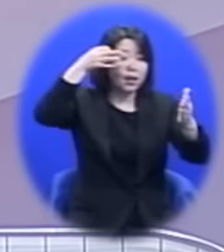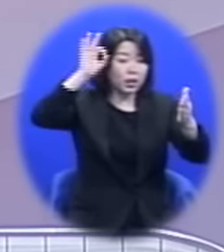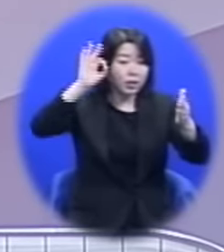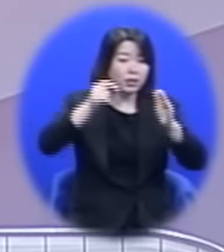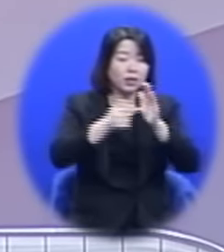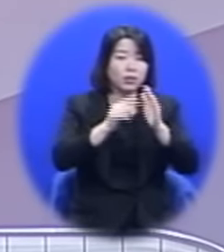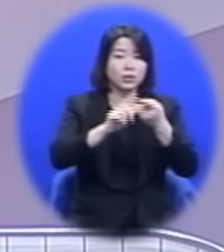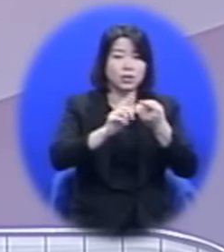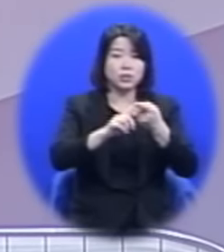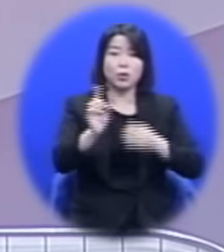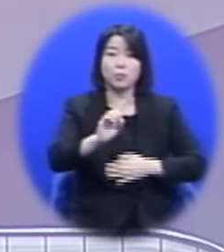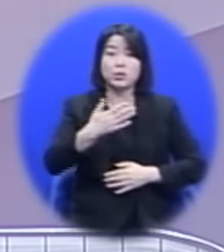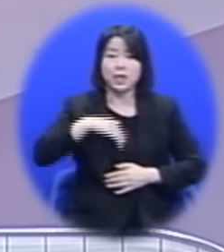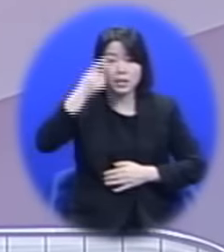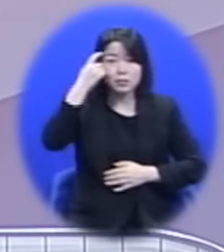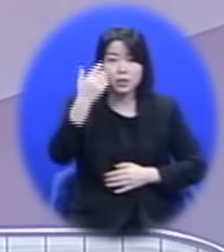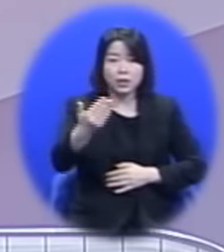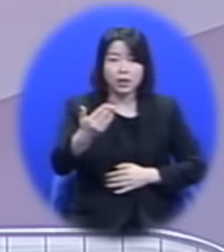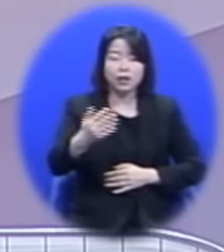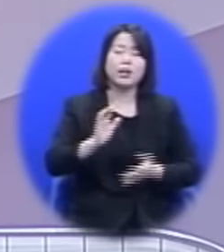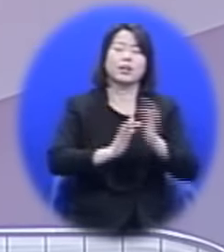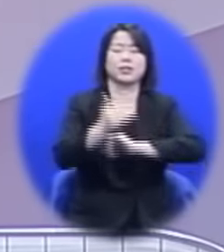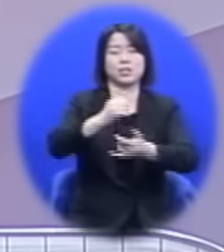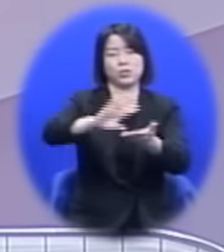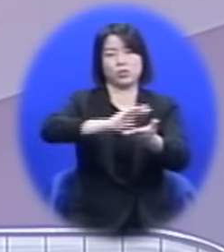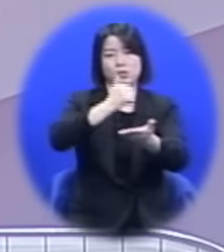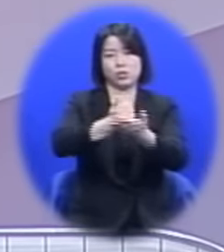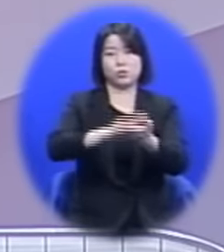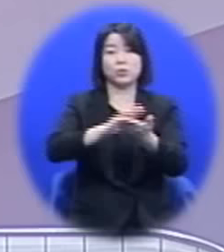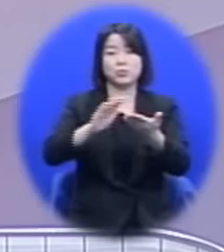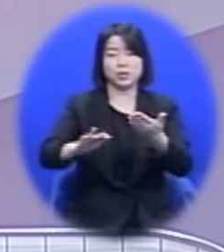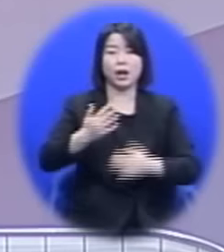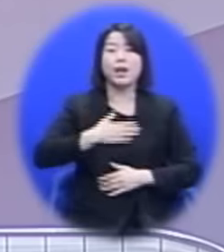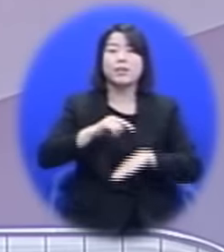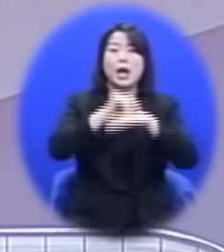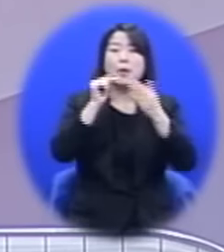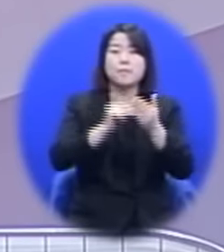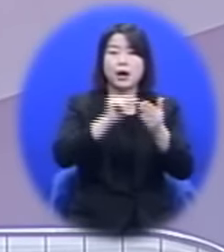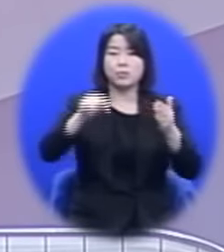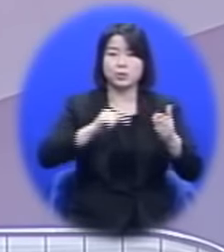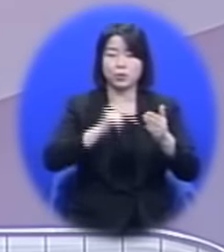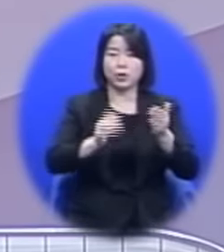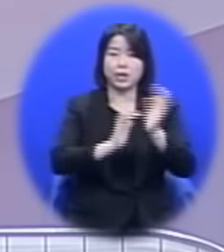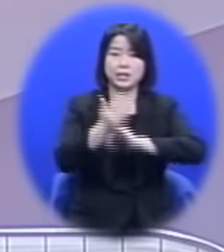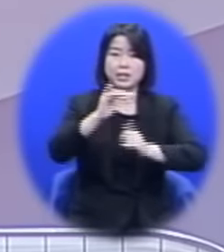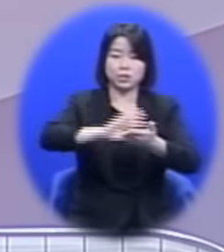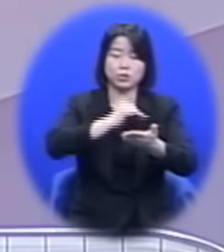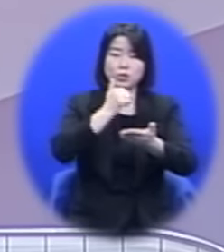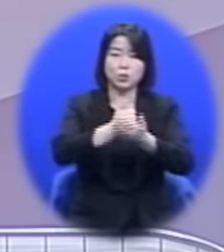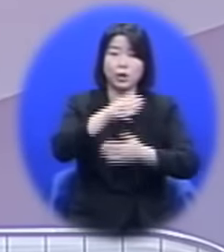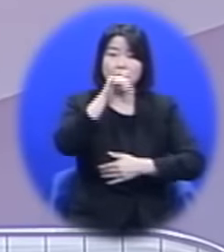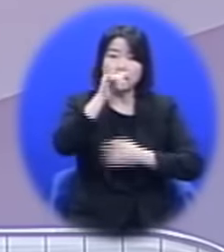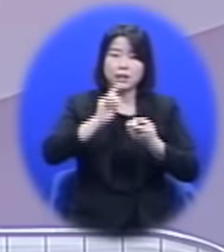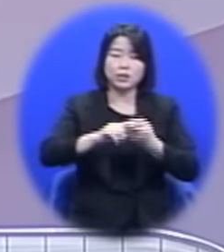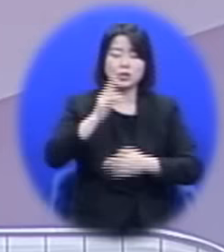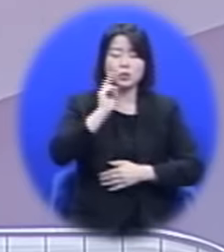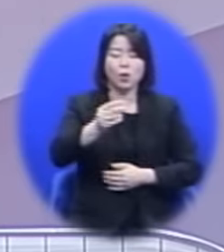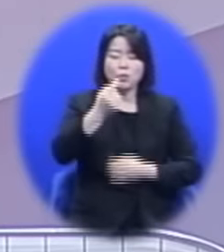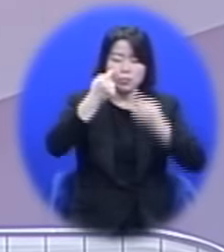예수 그리스도세요. 제 마음속에 예수 그리스도가 계시다는 것이 너무 분명하게 믿어지고